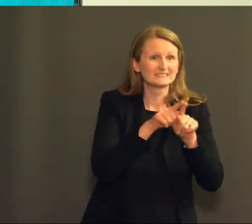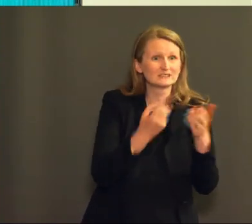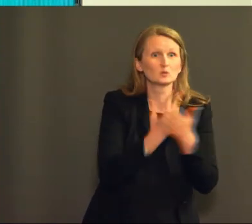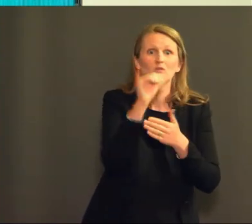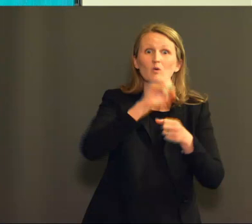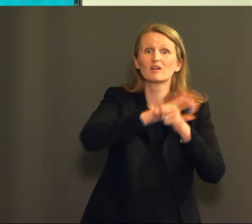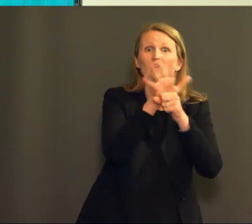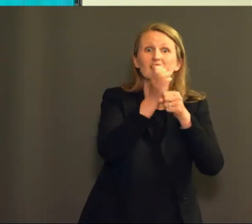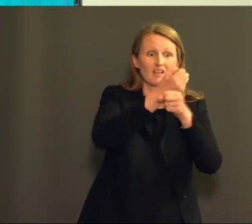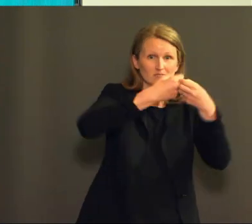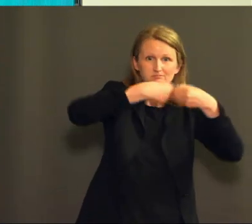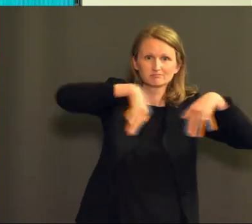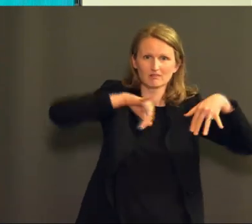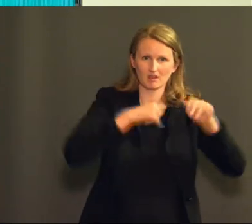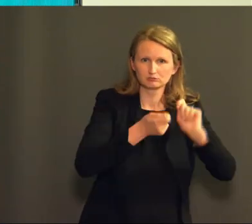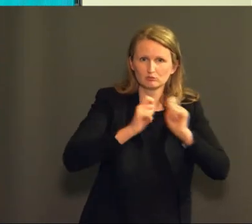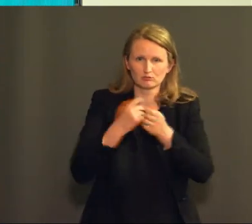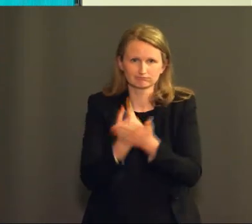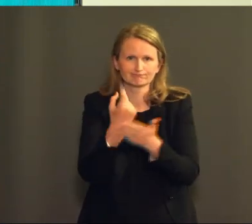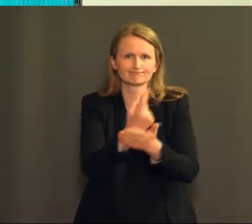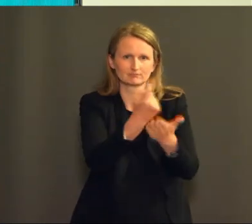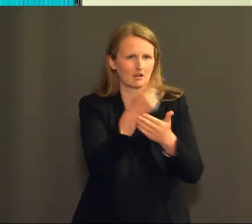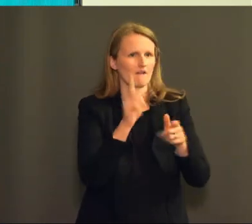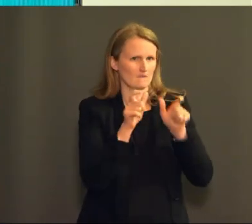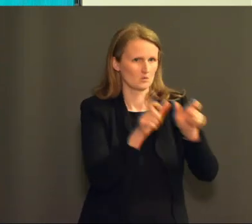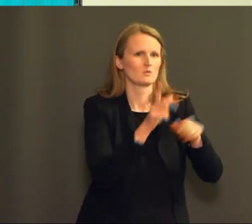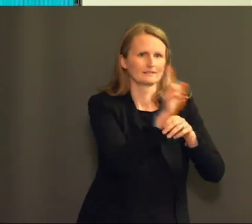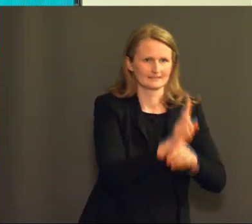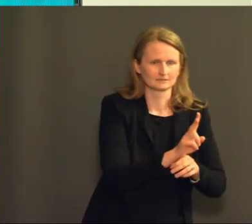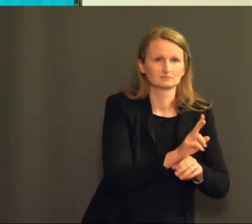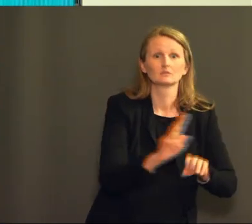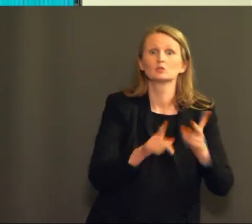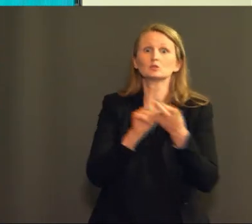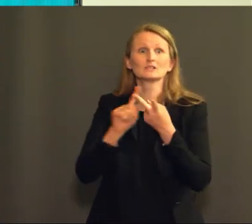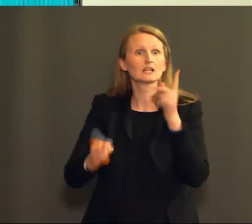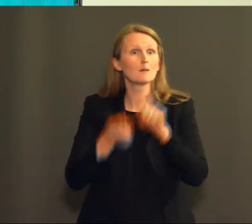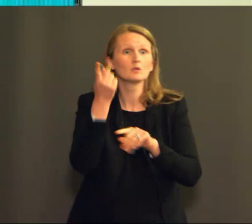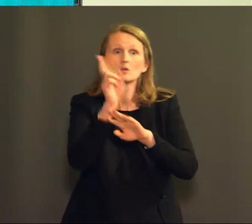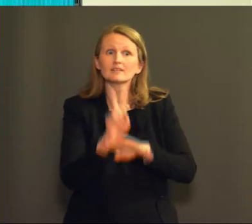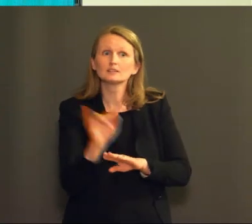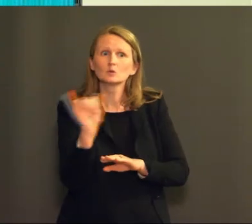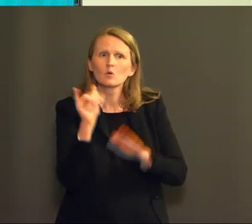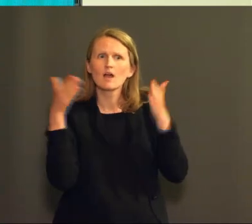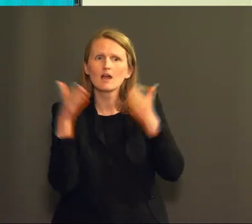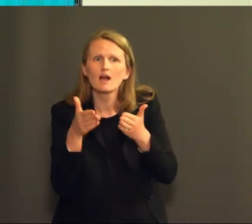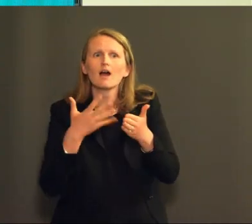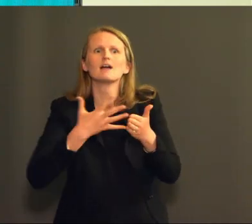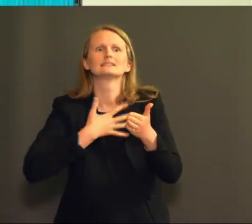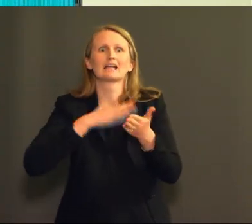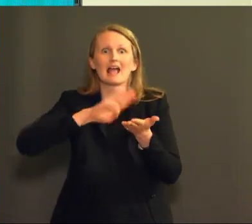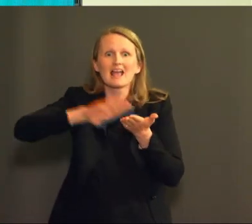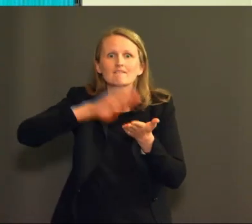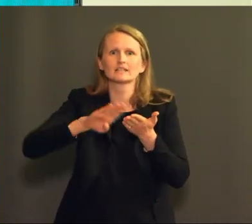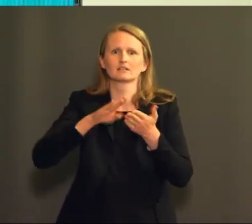test préventif et à répétition des personnes qui se trouvent par exemple dans le milieu professionnel ou